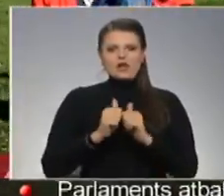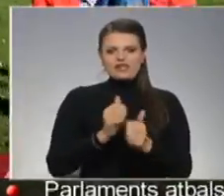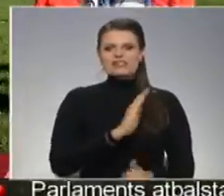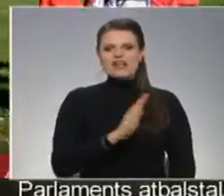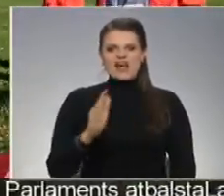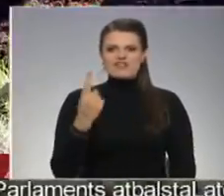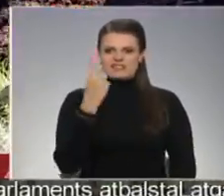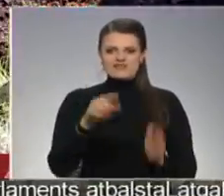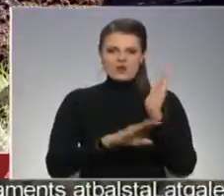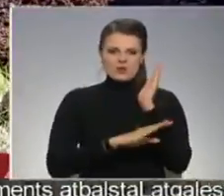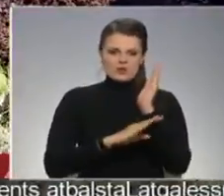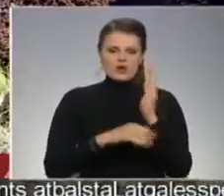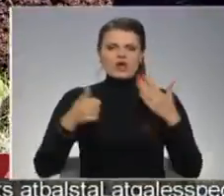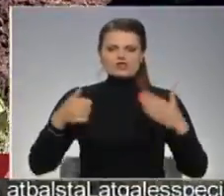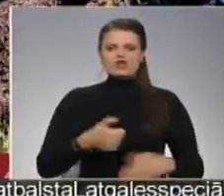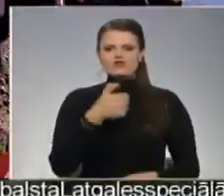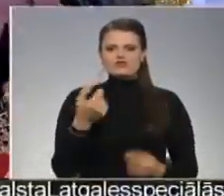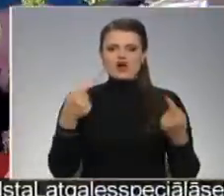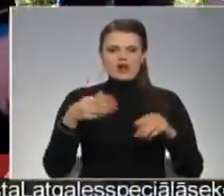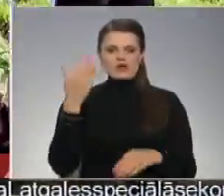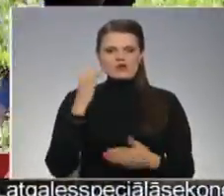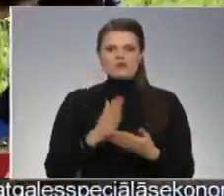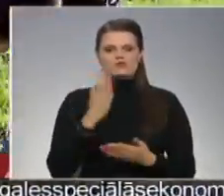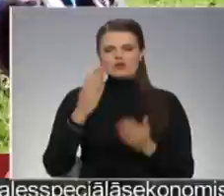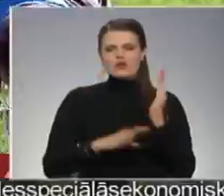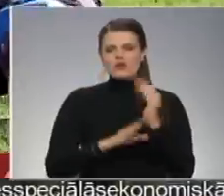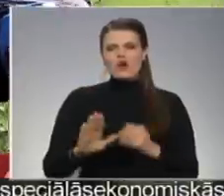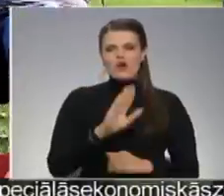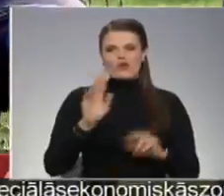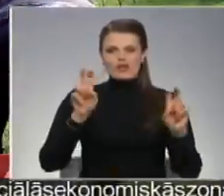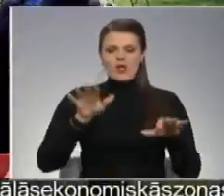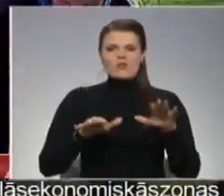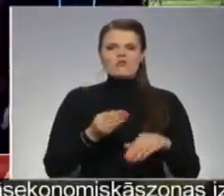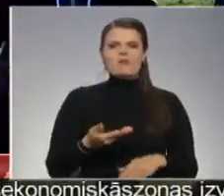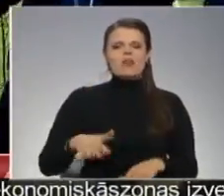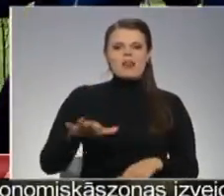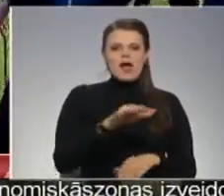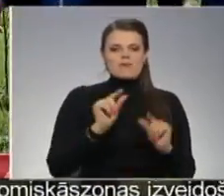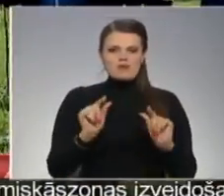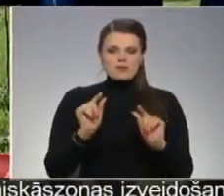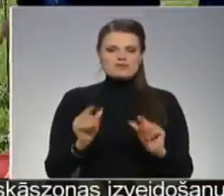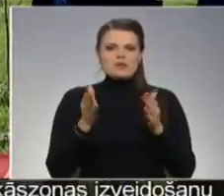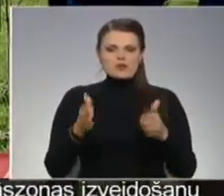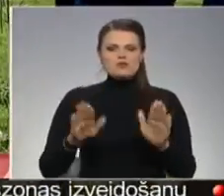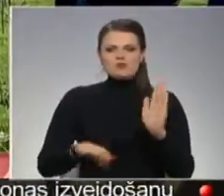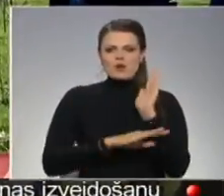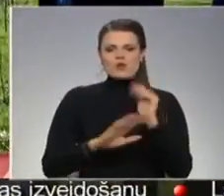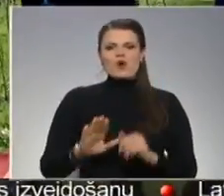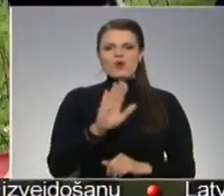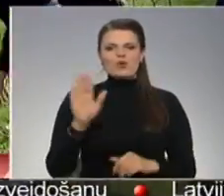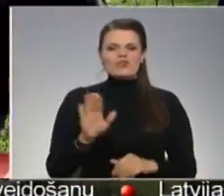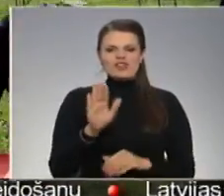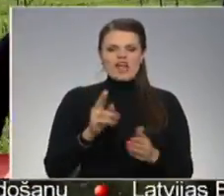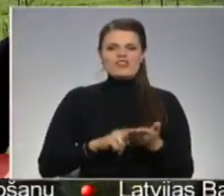katrs vienu kociņu. Tā 6 gadu laikā kopš notiek koku dienas purvainā pļaviņa maz pamazām kļūst par koku dienas